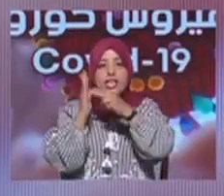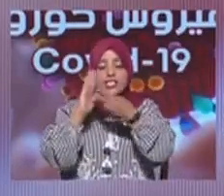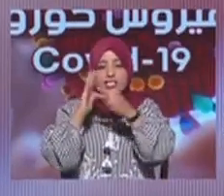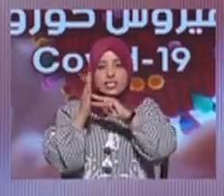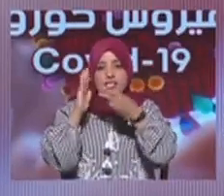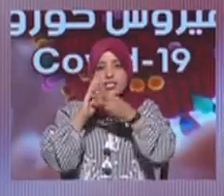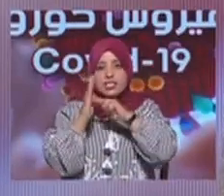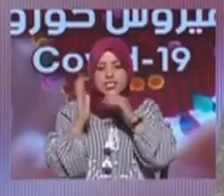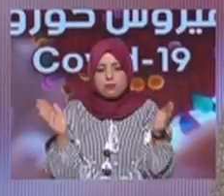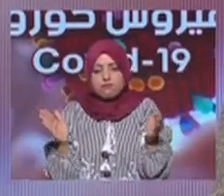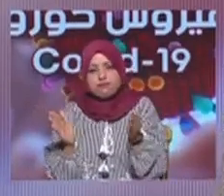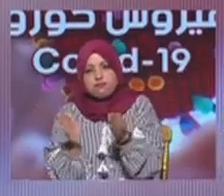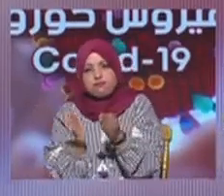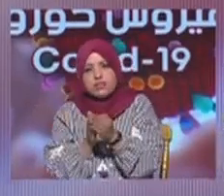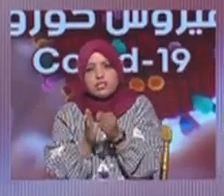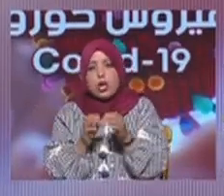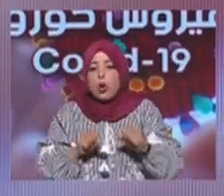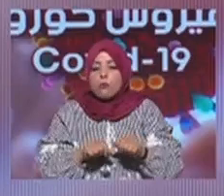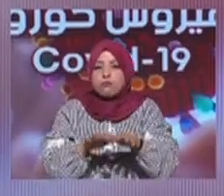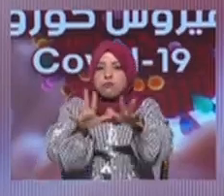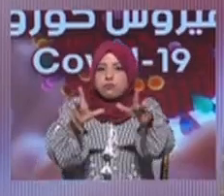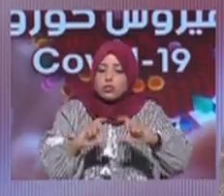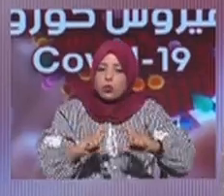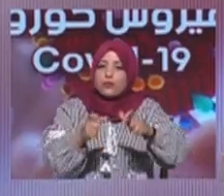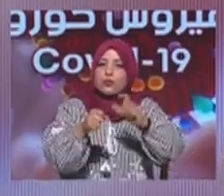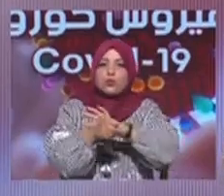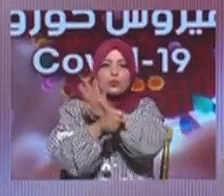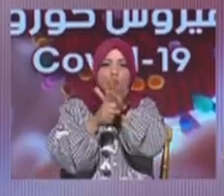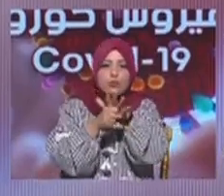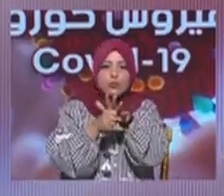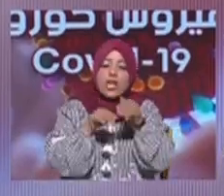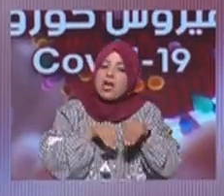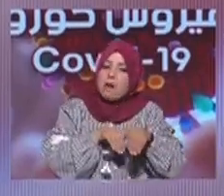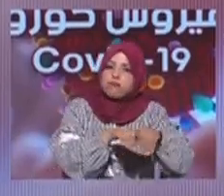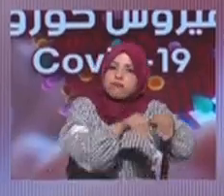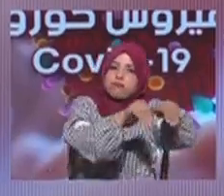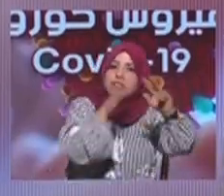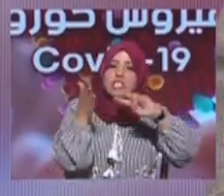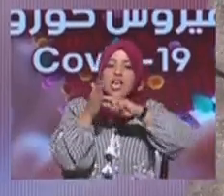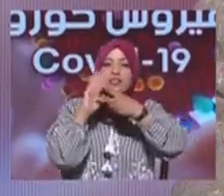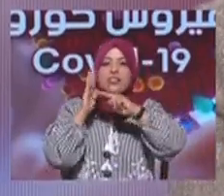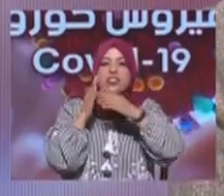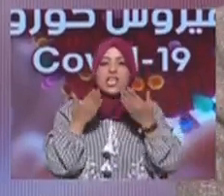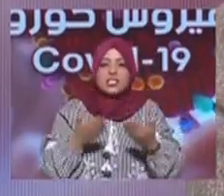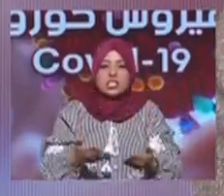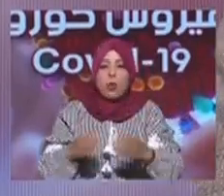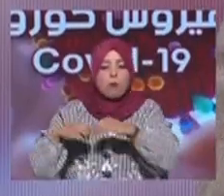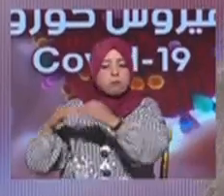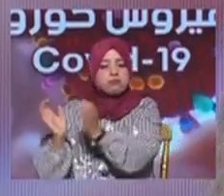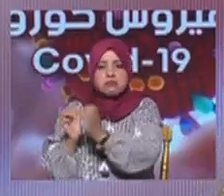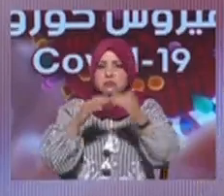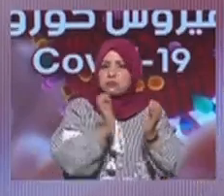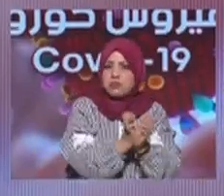معناتها حصرها وعمليه التقصي النشيط في داخلها. فنكملوا في الاستراتيجيه نتاعنا السامو مع الفرق الجهويه